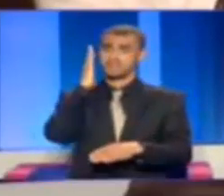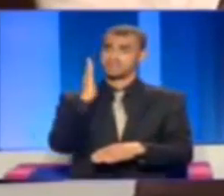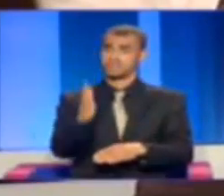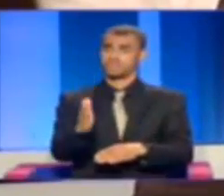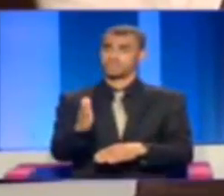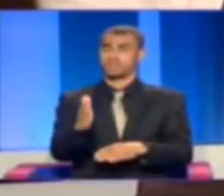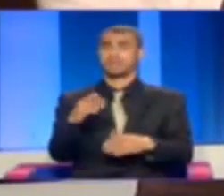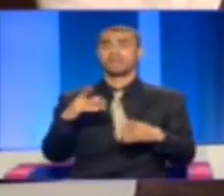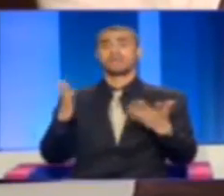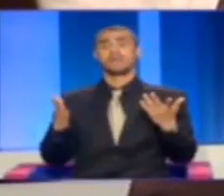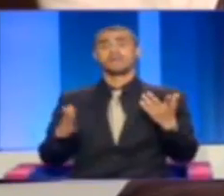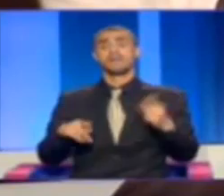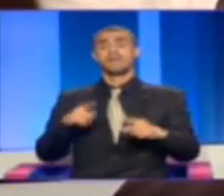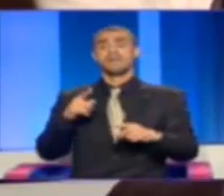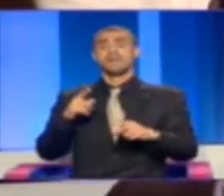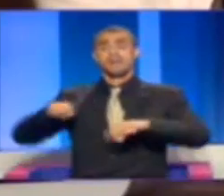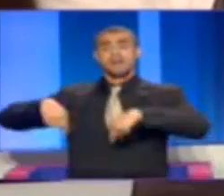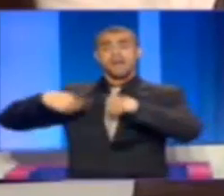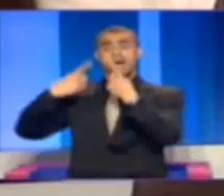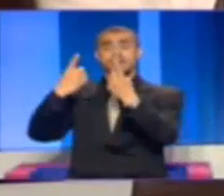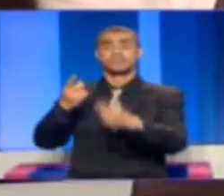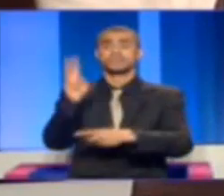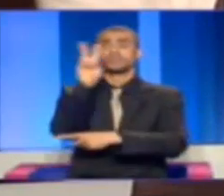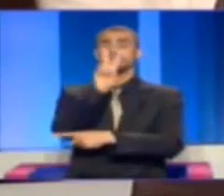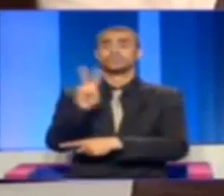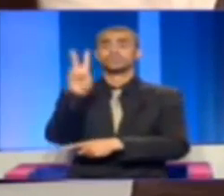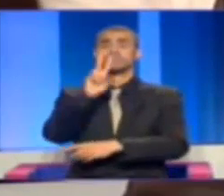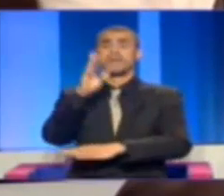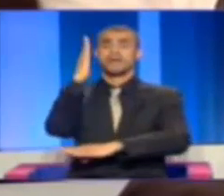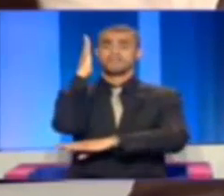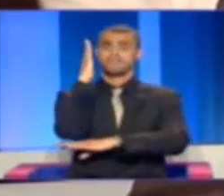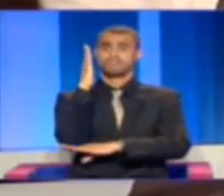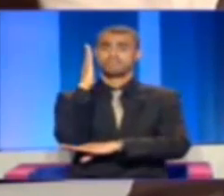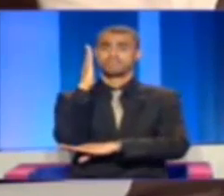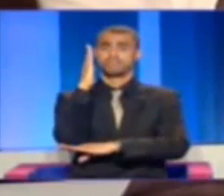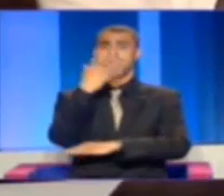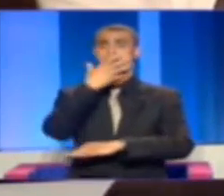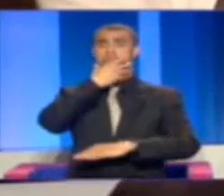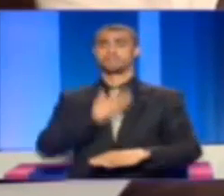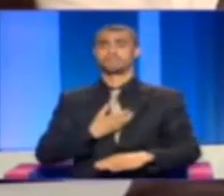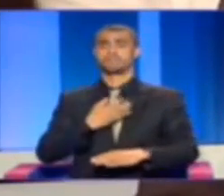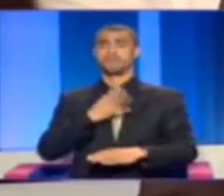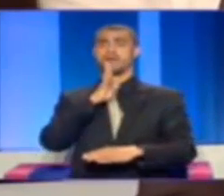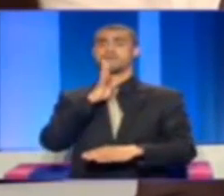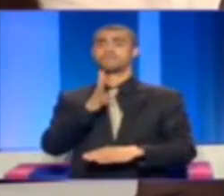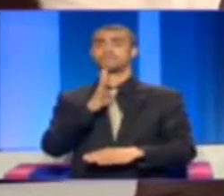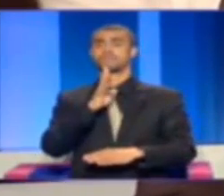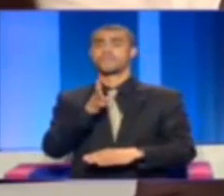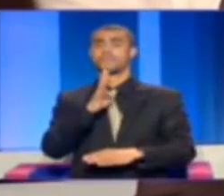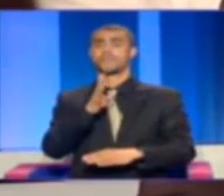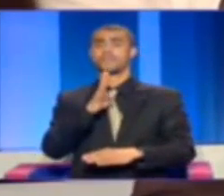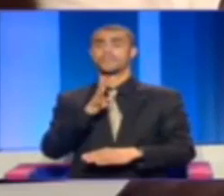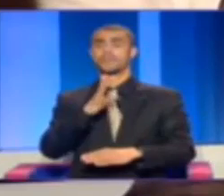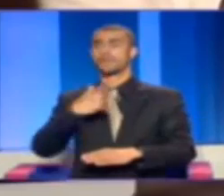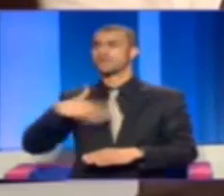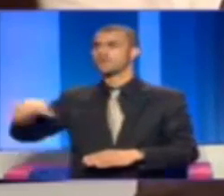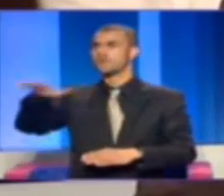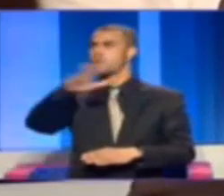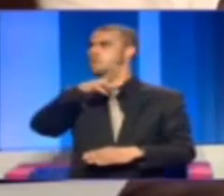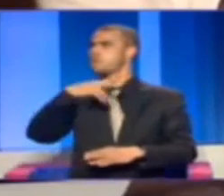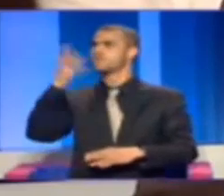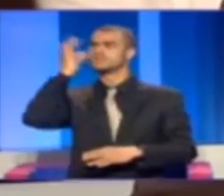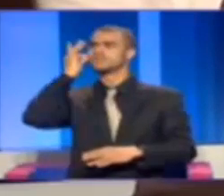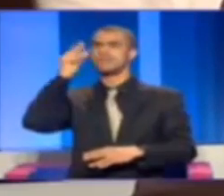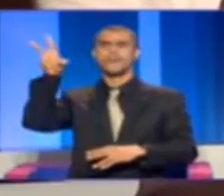بطبيعه الحال هو في بلد مسلم. كيمشيو لصلاه الجمعه، الخطيب ينقل الخطبة ديال الجمعة،